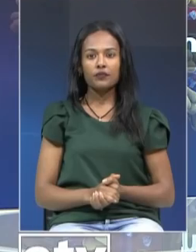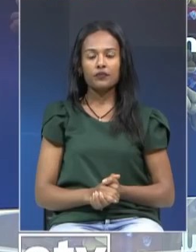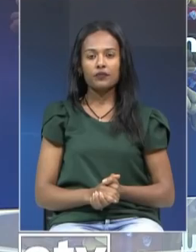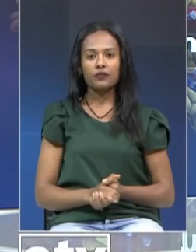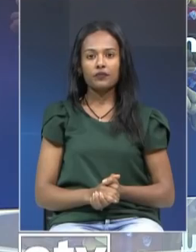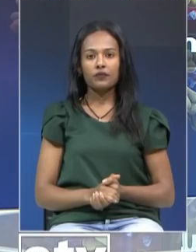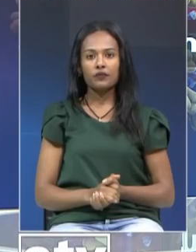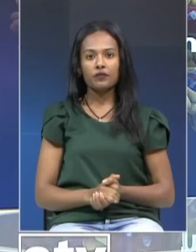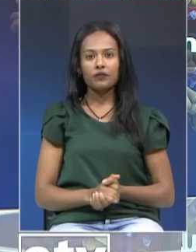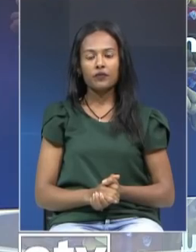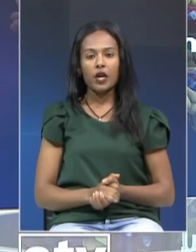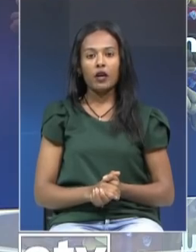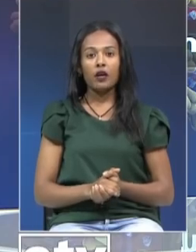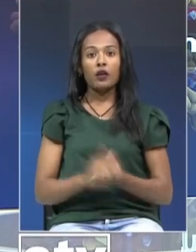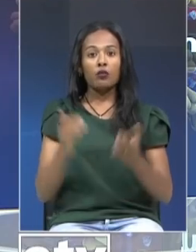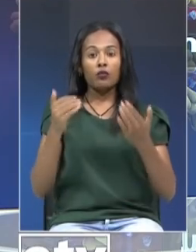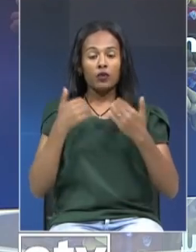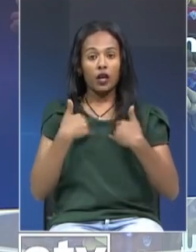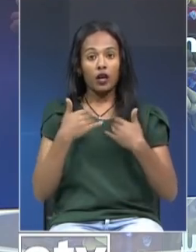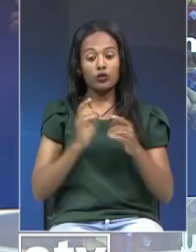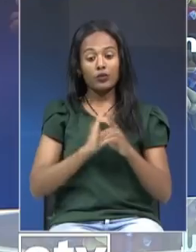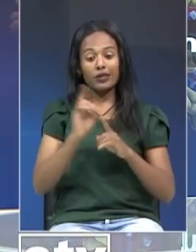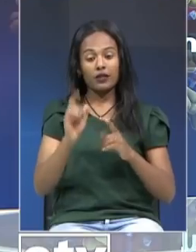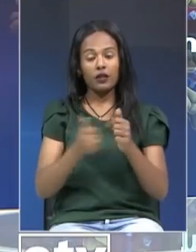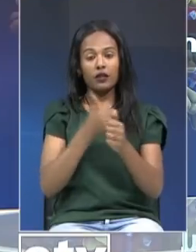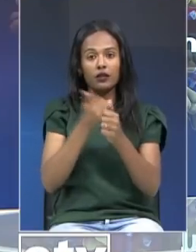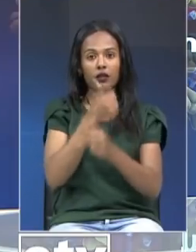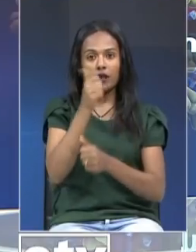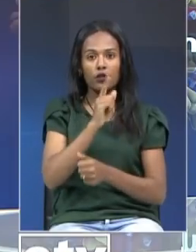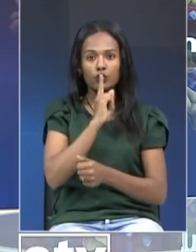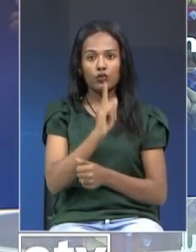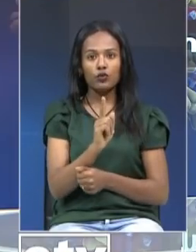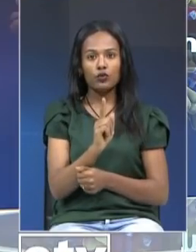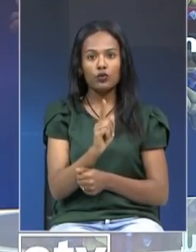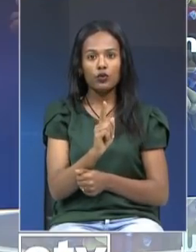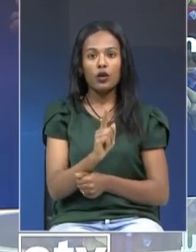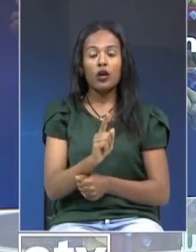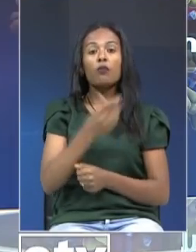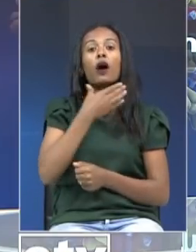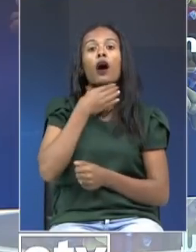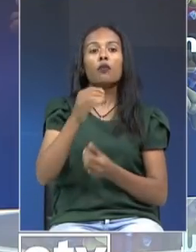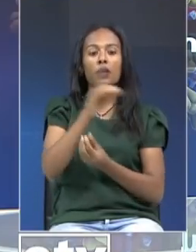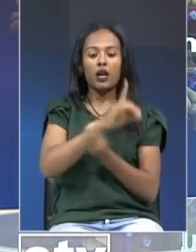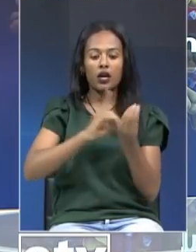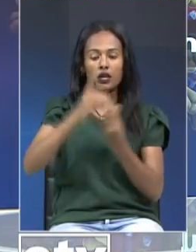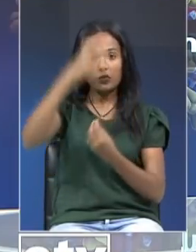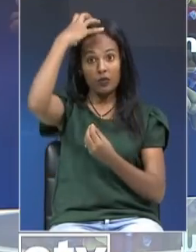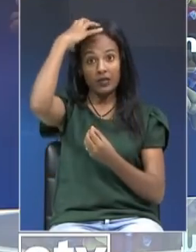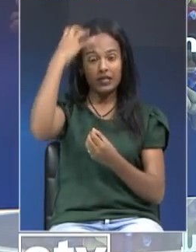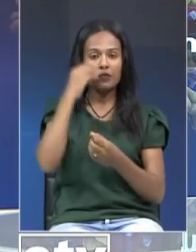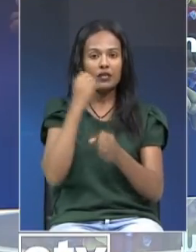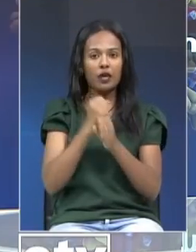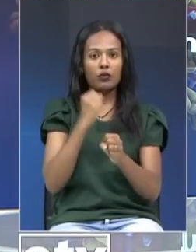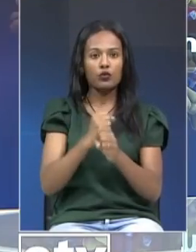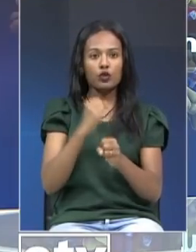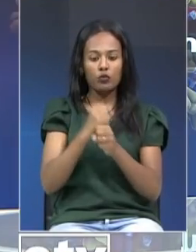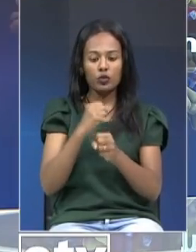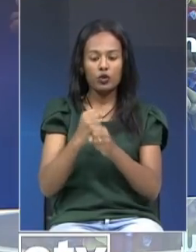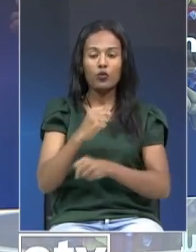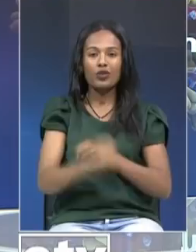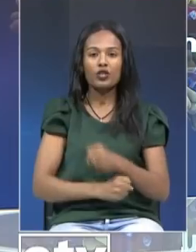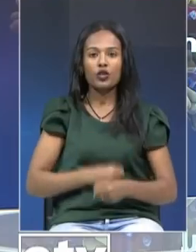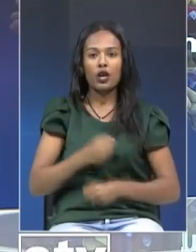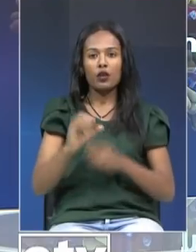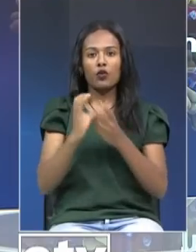ኢቲቪ 57 ዜናችን በያላችሁበት በቀጥታ እየተከታተላችሁት ነው። በአማራ ክልል በመንግስት መስሪያ ቤቶች የሚሰሩ ሰራተኞች